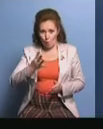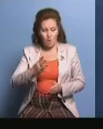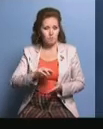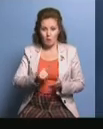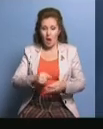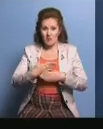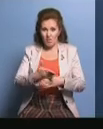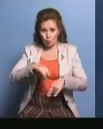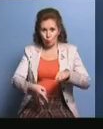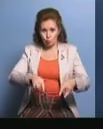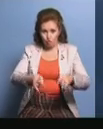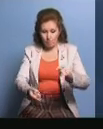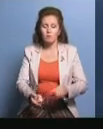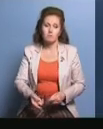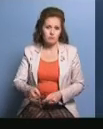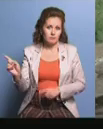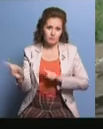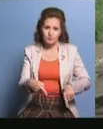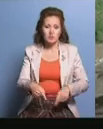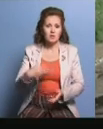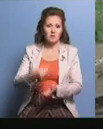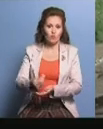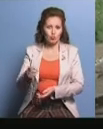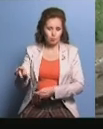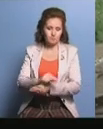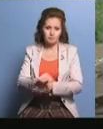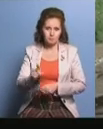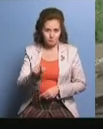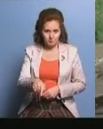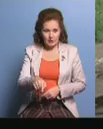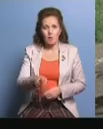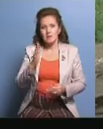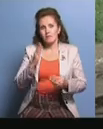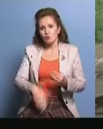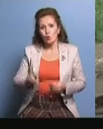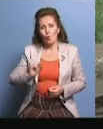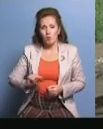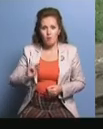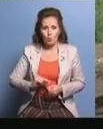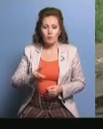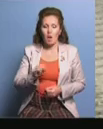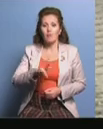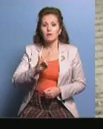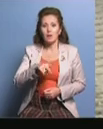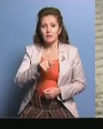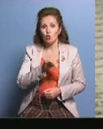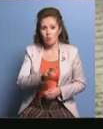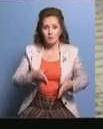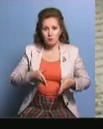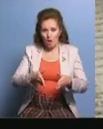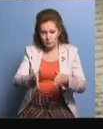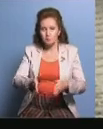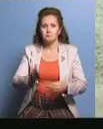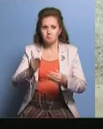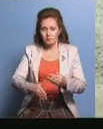разрушения, то дорожники делают за свой счет. По завершении работ на Анылгинском тракте дорожная техника отправится на